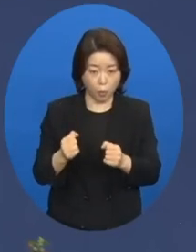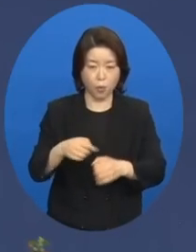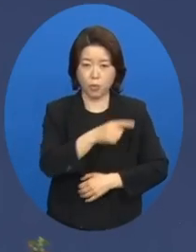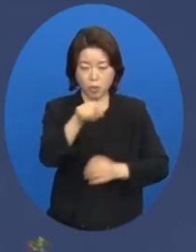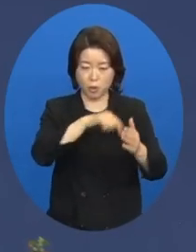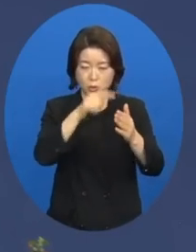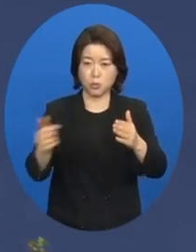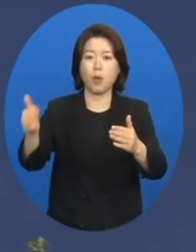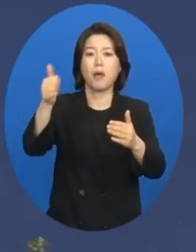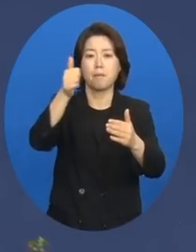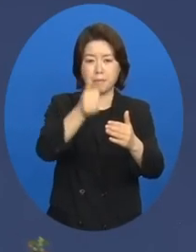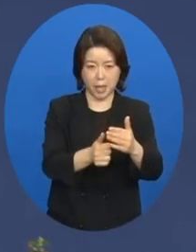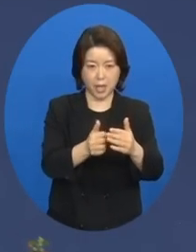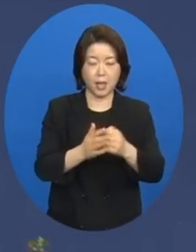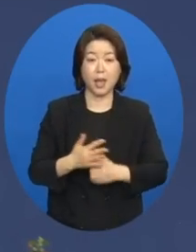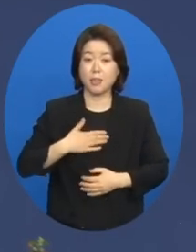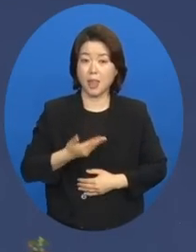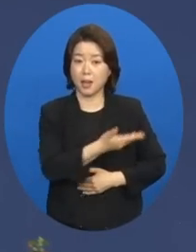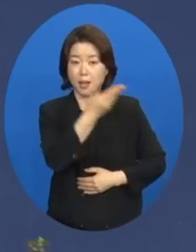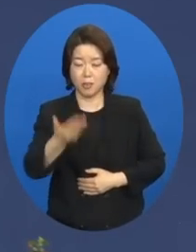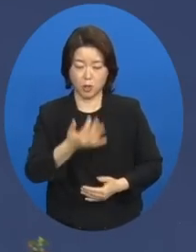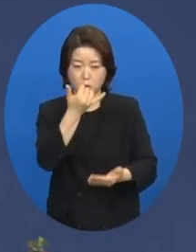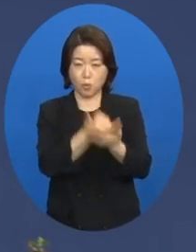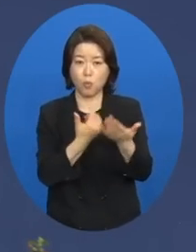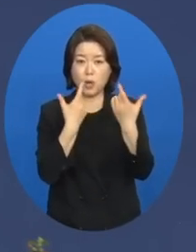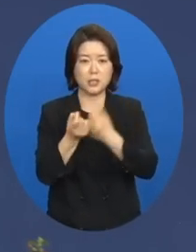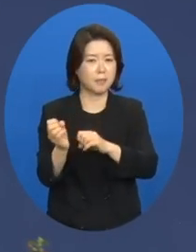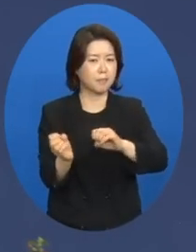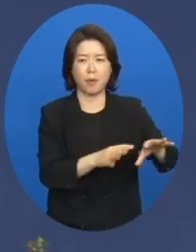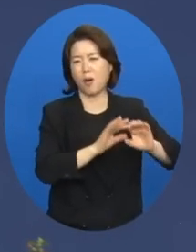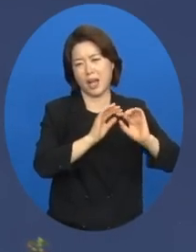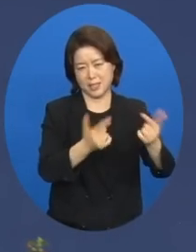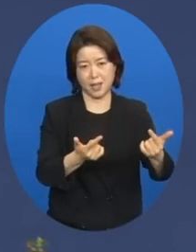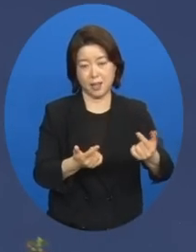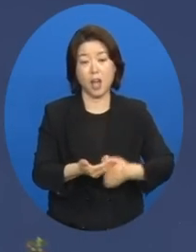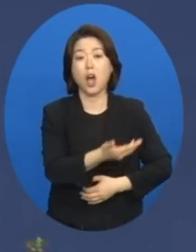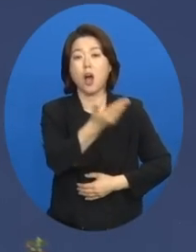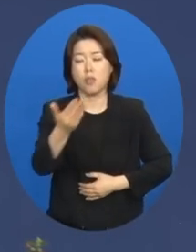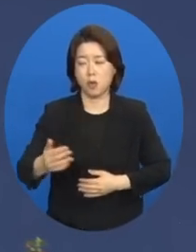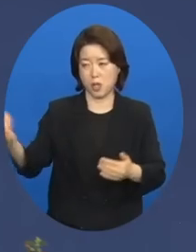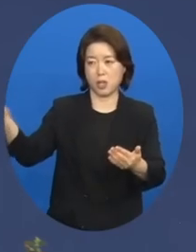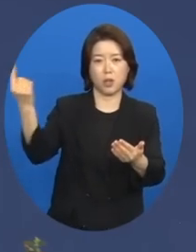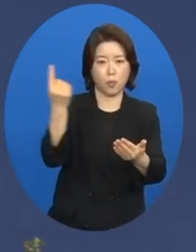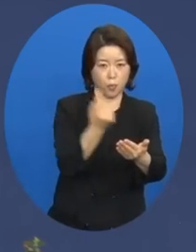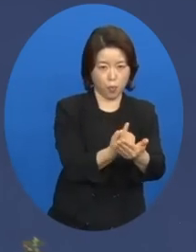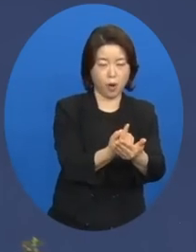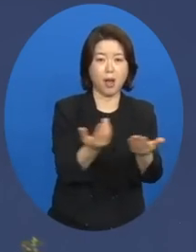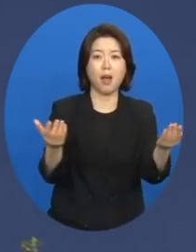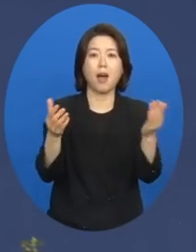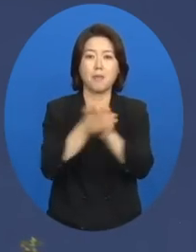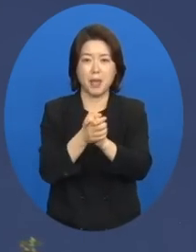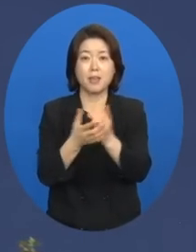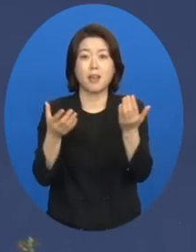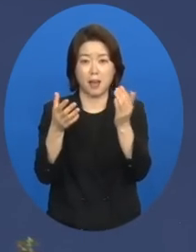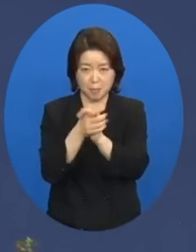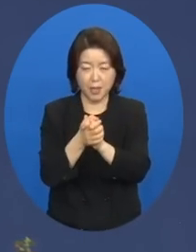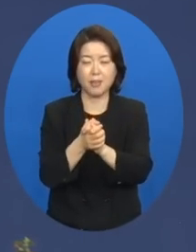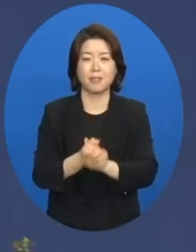속에 계시겠습니다. 내가 너희를 고아와 같이 버려두지 아니하고 너희에게로 오리라. 아멘.